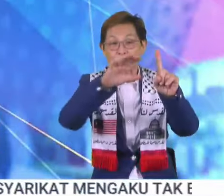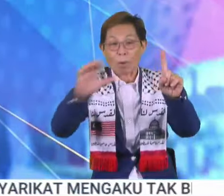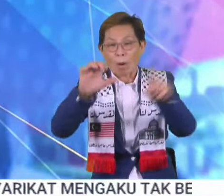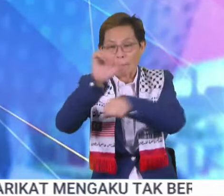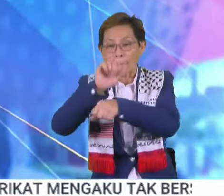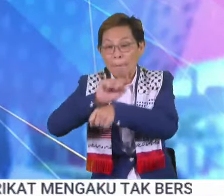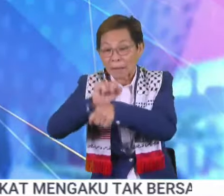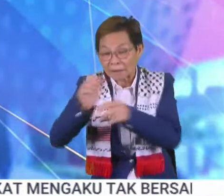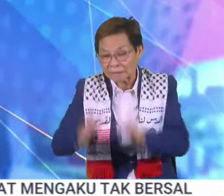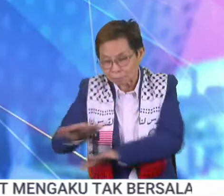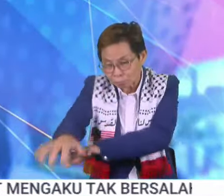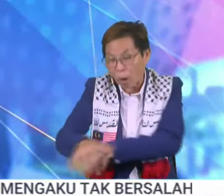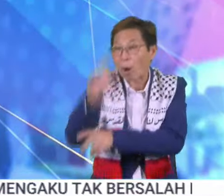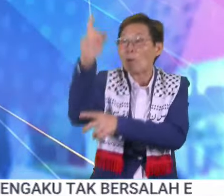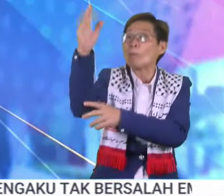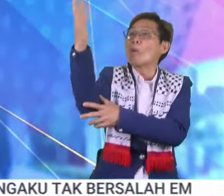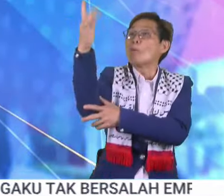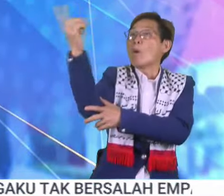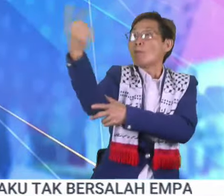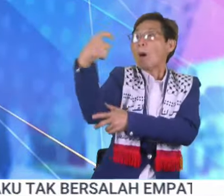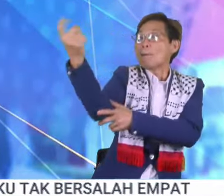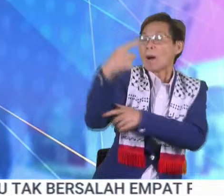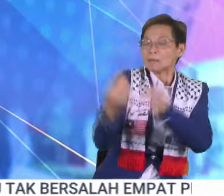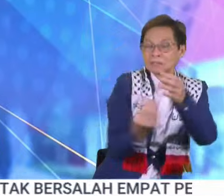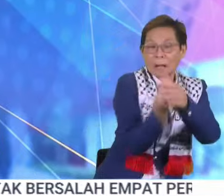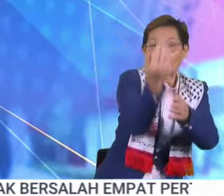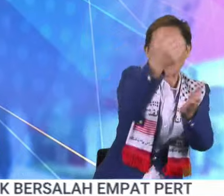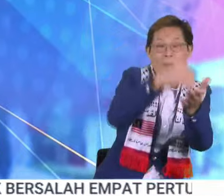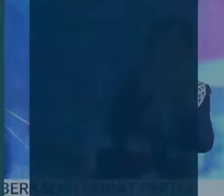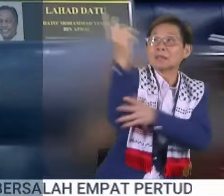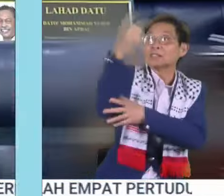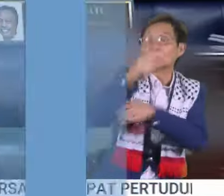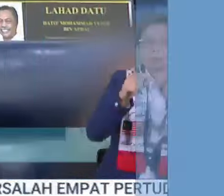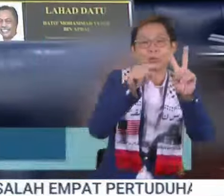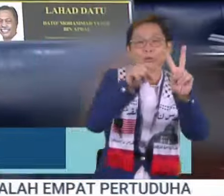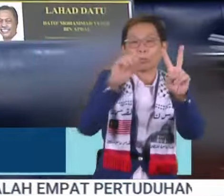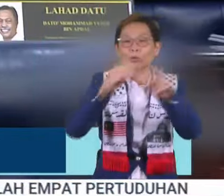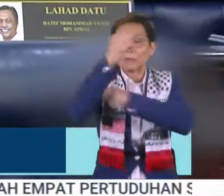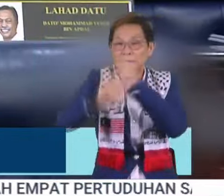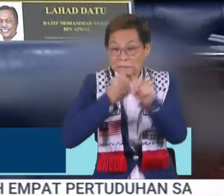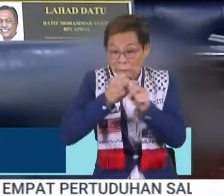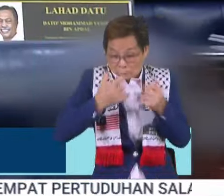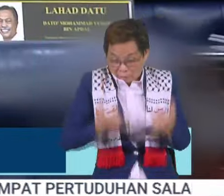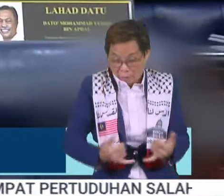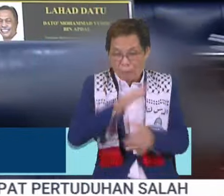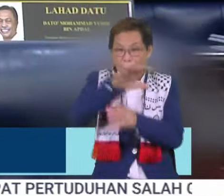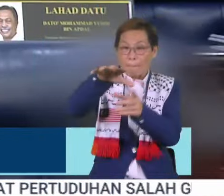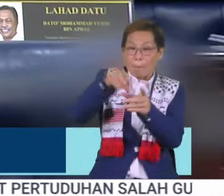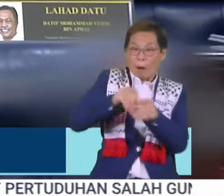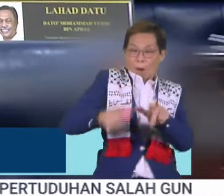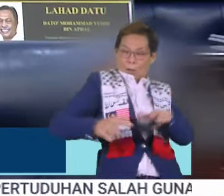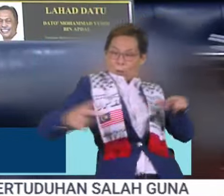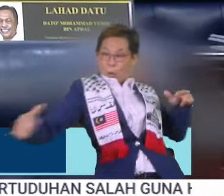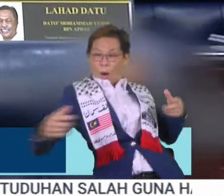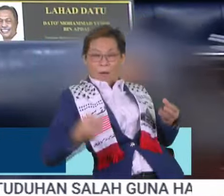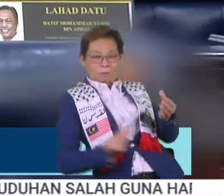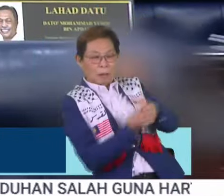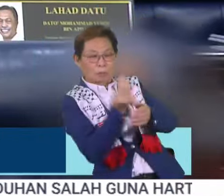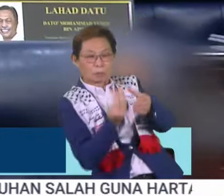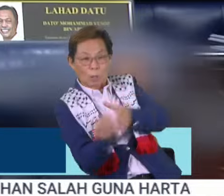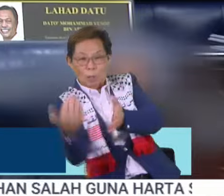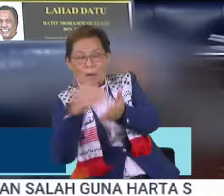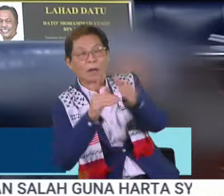RM1,500 pekebun kecil sawit akan terima manfaat program tanam semula sawit 2.0 tahun ini. Ia melibatkan keluasan tanam